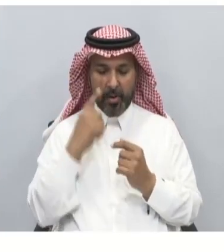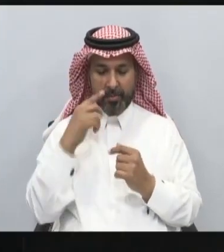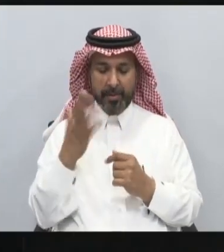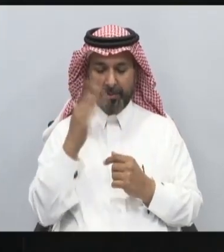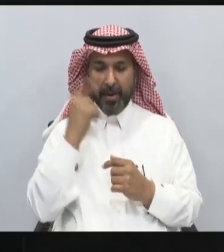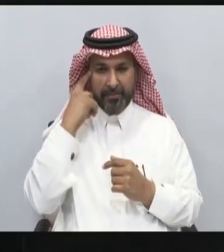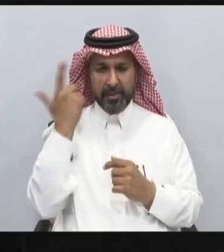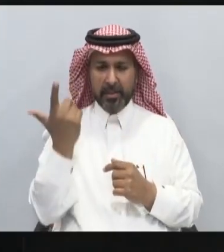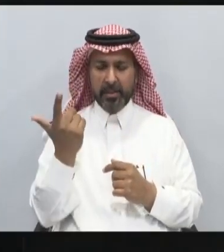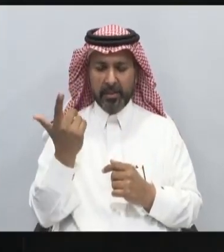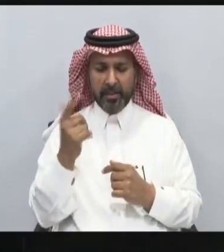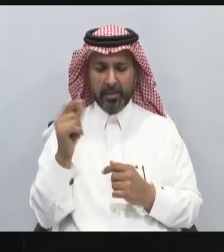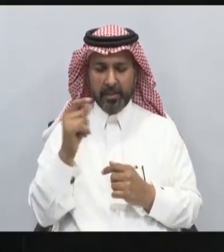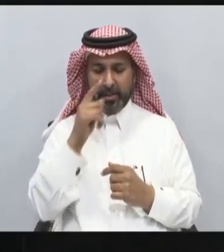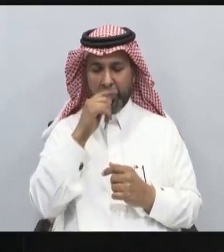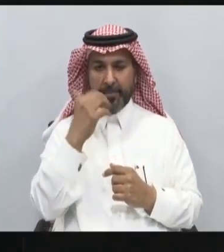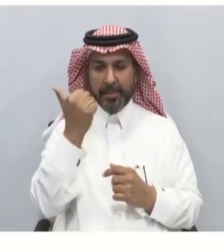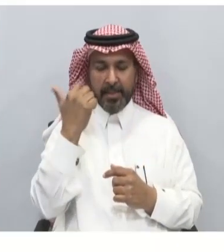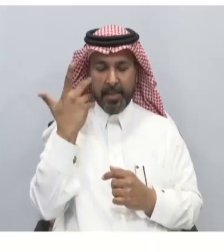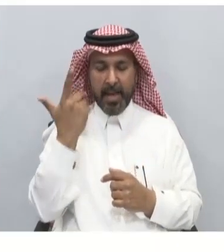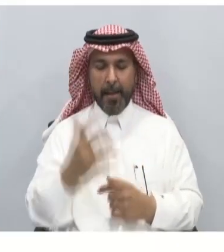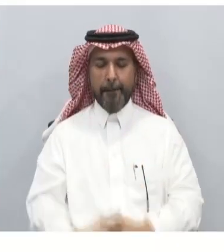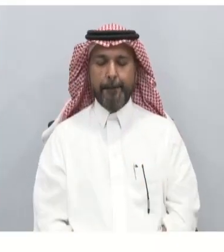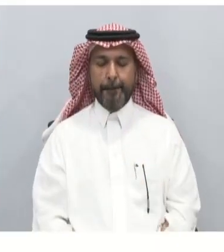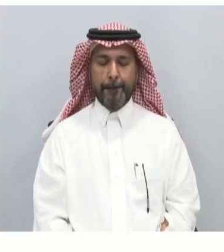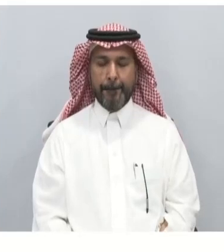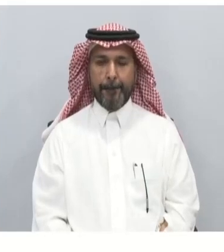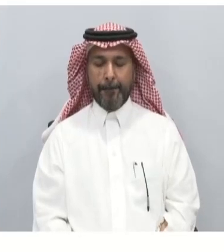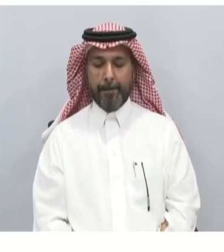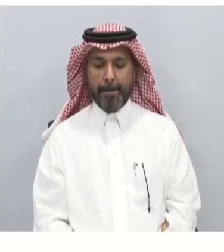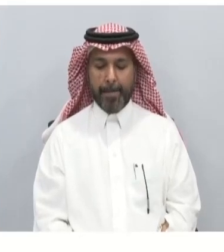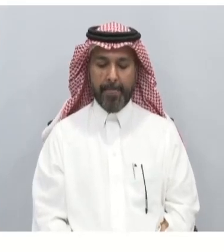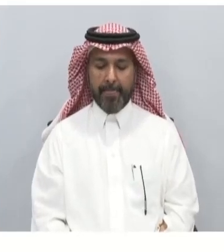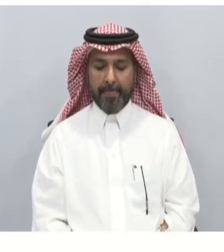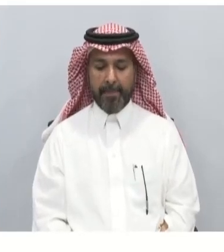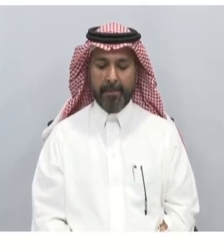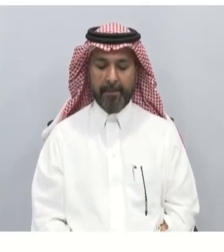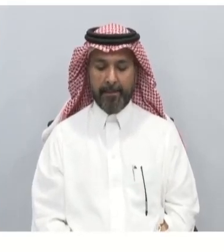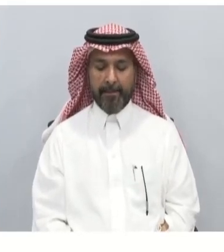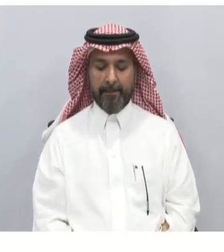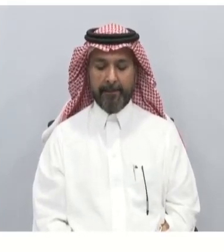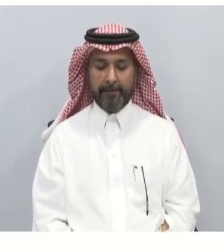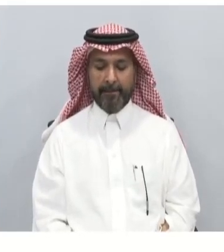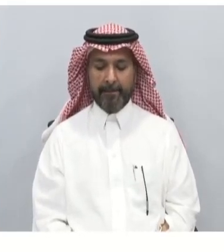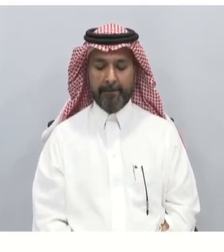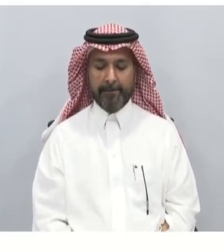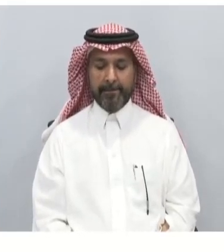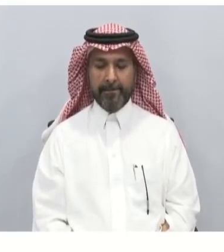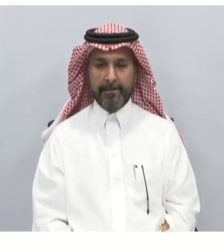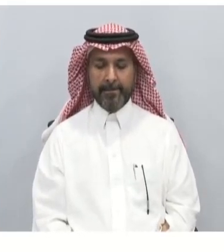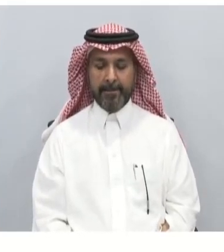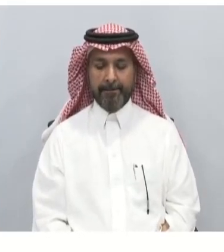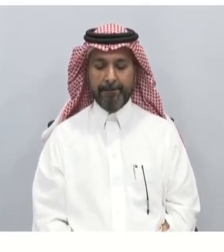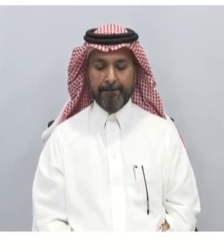هنا 6 من 10 مضروبة في نون، هذه 6 من 10 زائدا نون، وهنا نون ناقص 4 من 10،